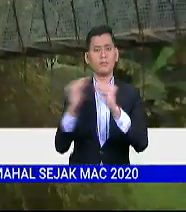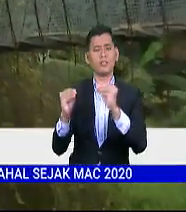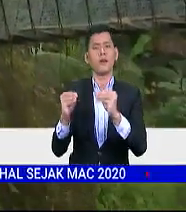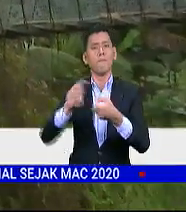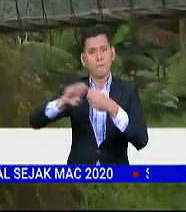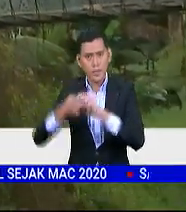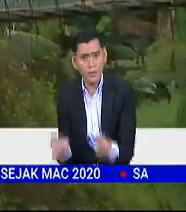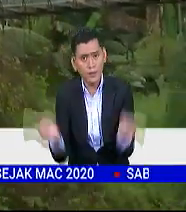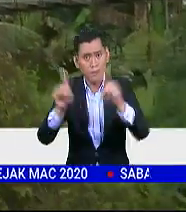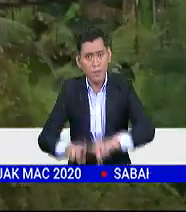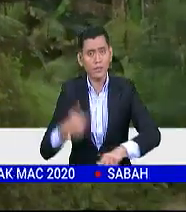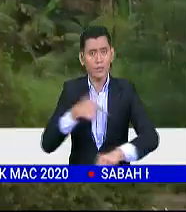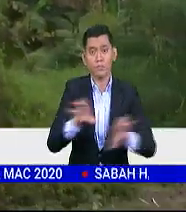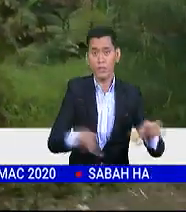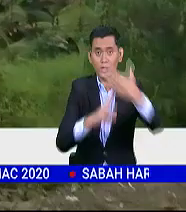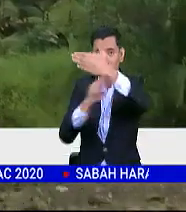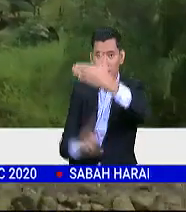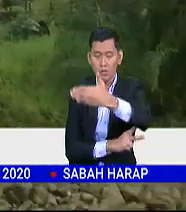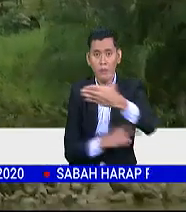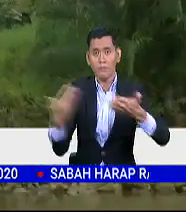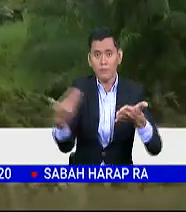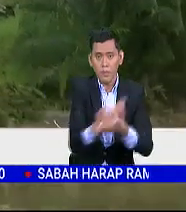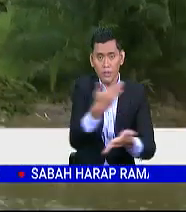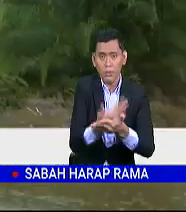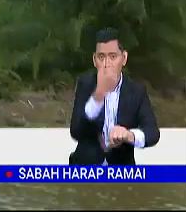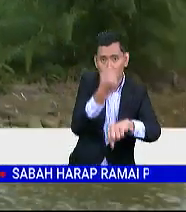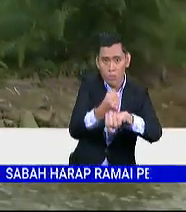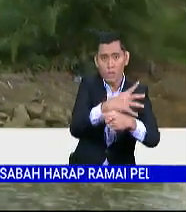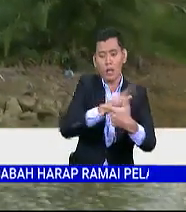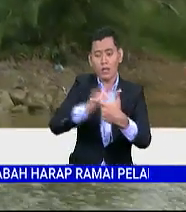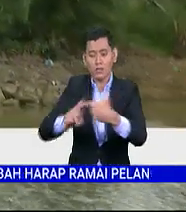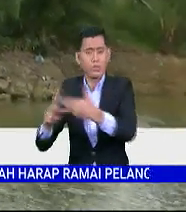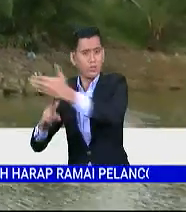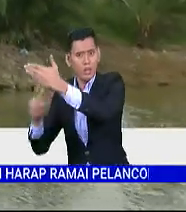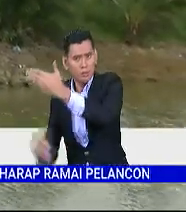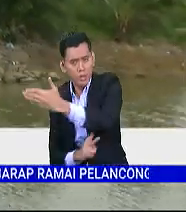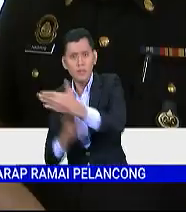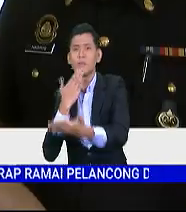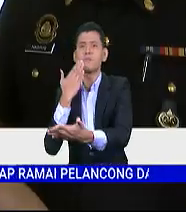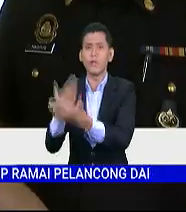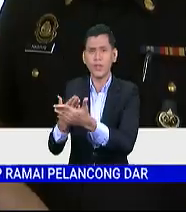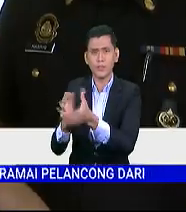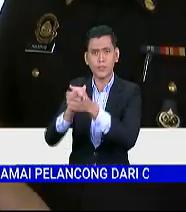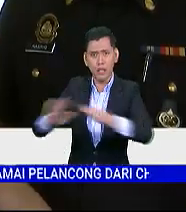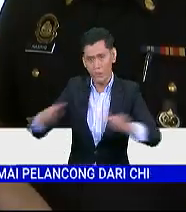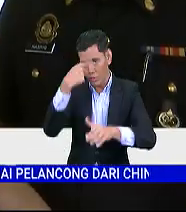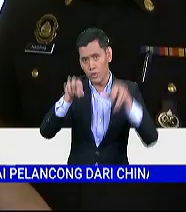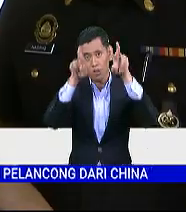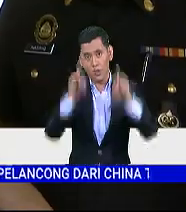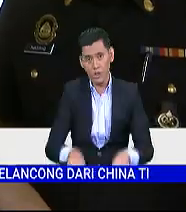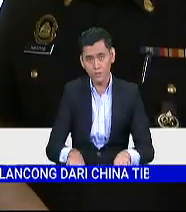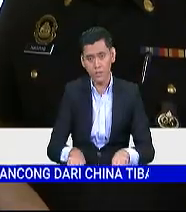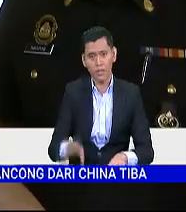selesaikan sama ada kita buat satu jambatan konkrit ataupun jambatan gantung yang paling terbaik untuk rakyat di